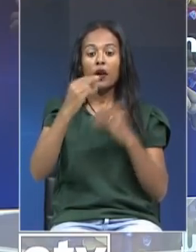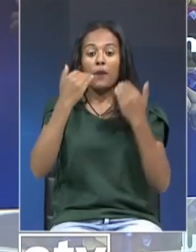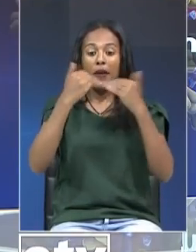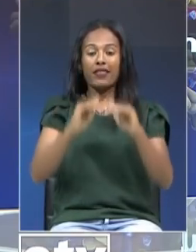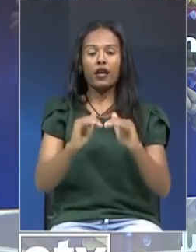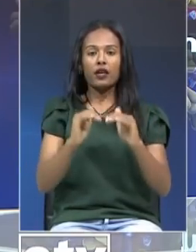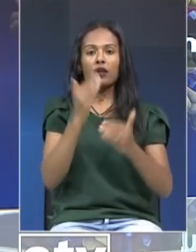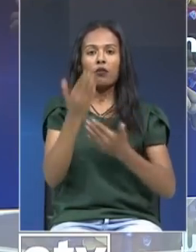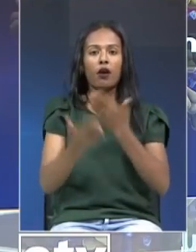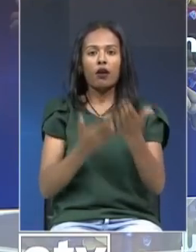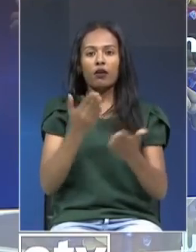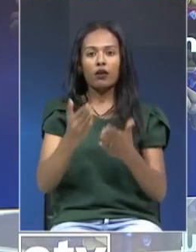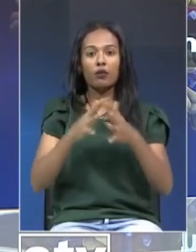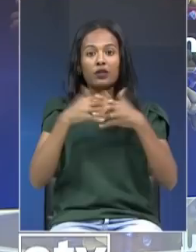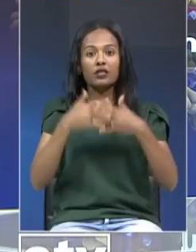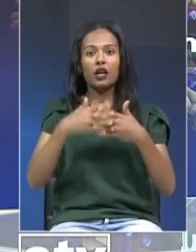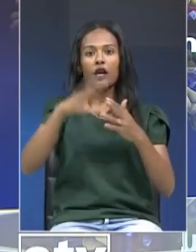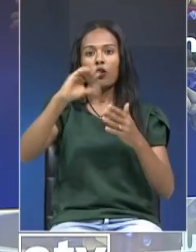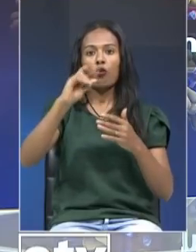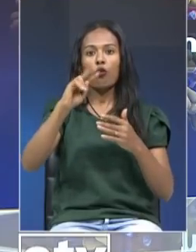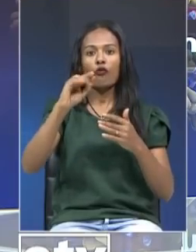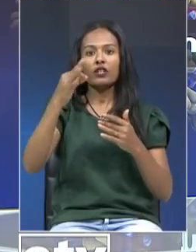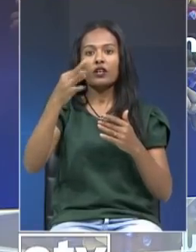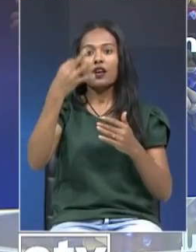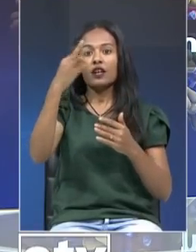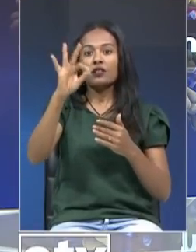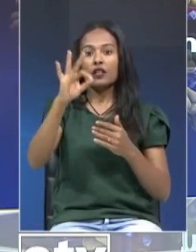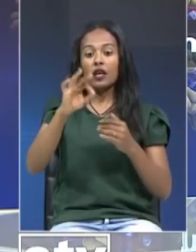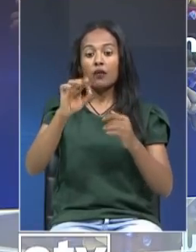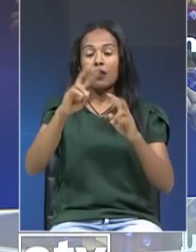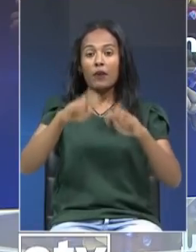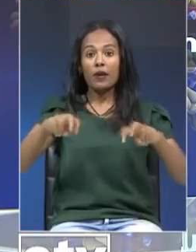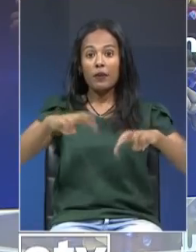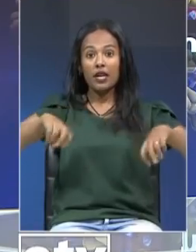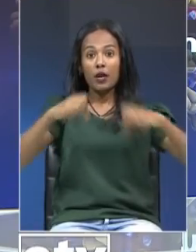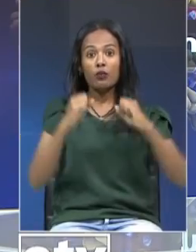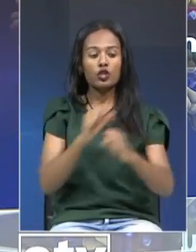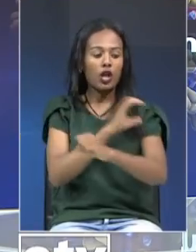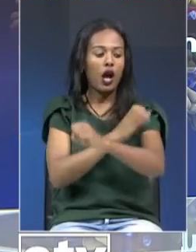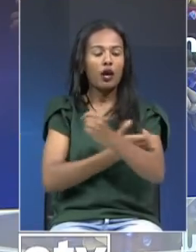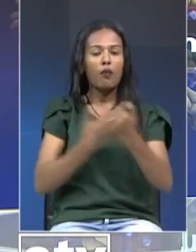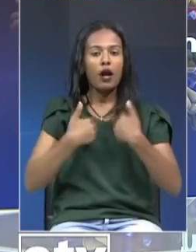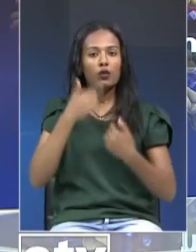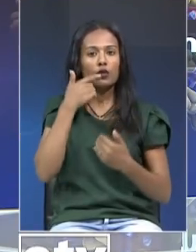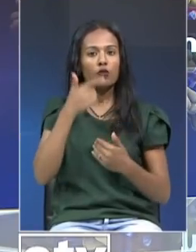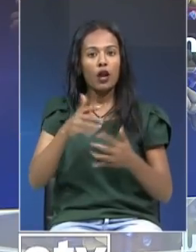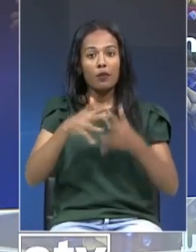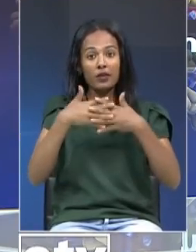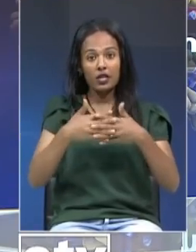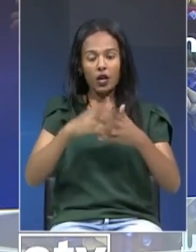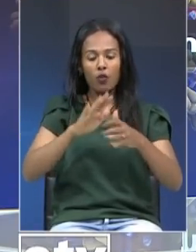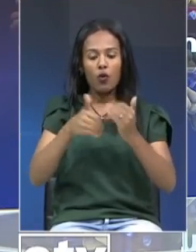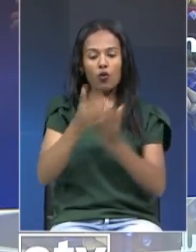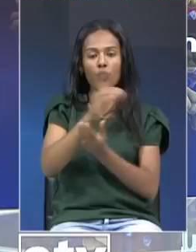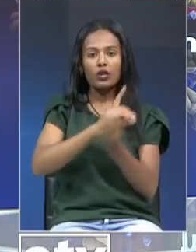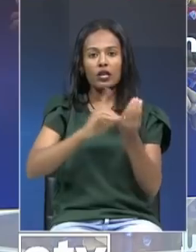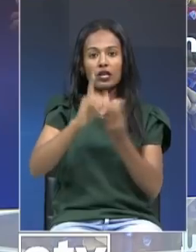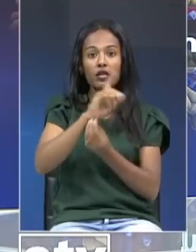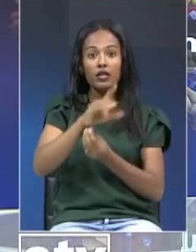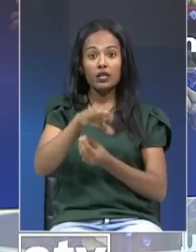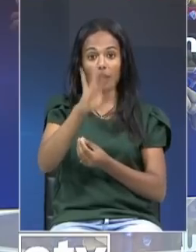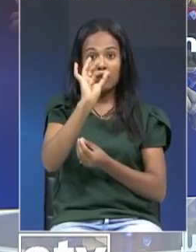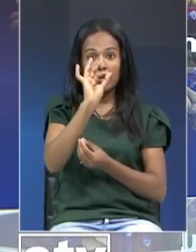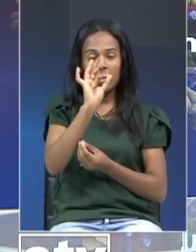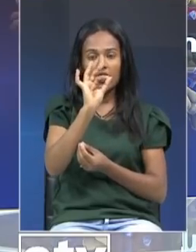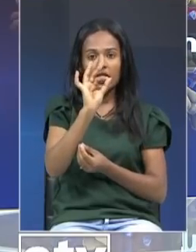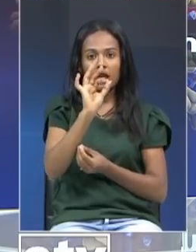ለማወቅ የሚያገለግለው መሳሪያው ኮቪድ-19 ቫይረስን የመመርመር አቅም ያለውም ነው ተብሏል። መሳሪያው በሁሉም ክልሎች በሚገኙ 19 ተቋማት ላይ